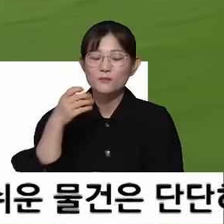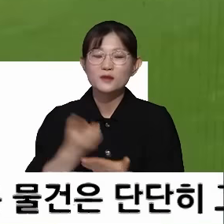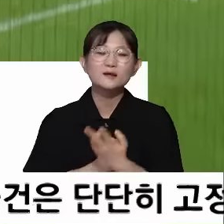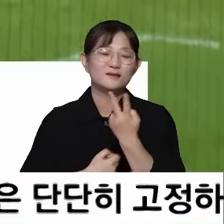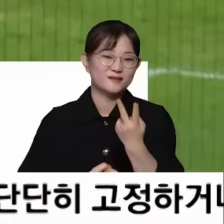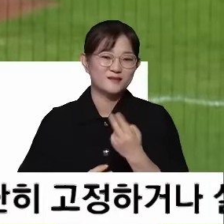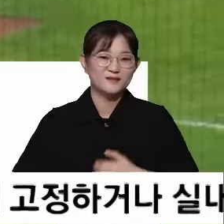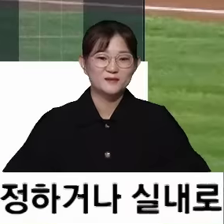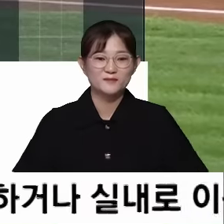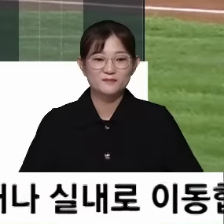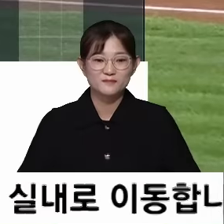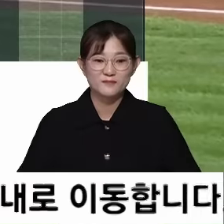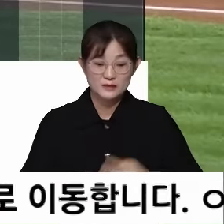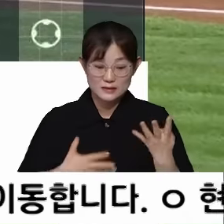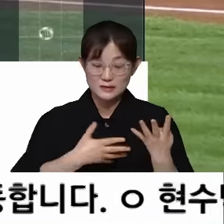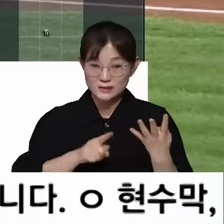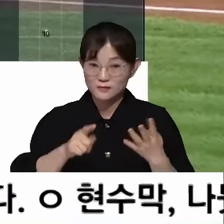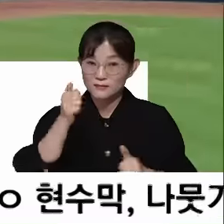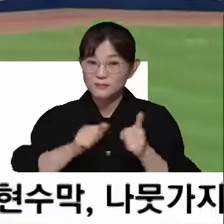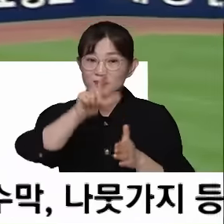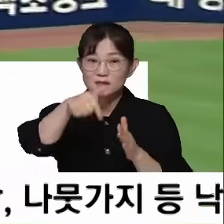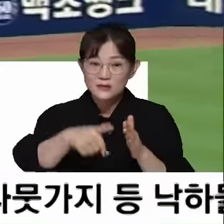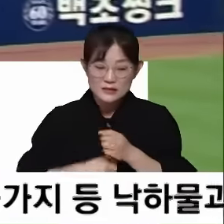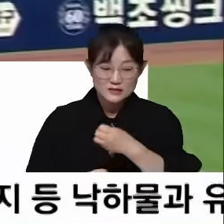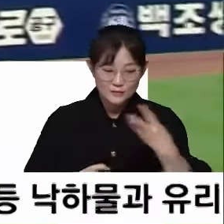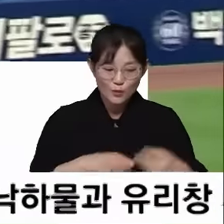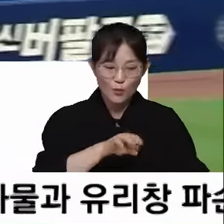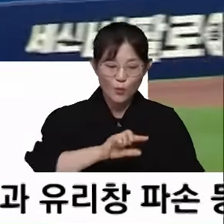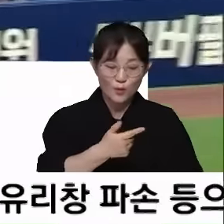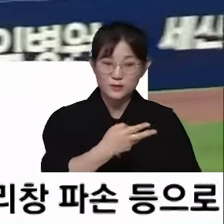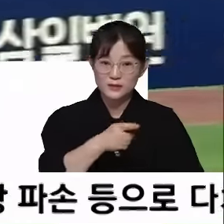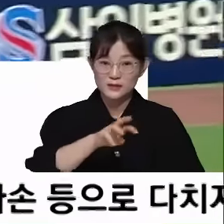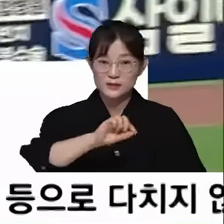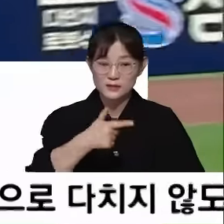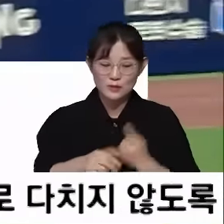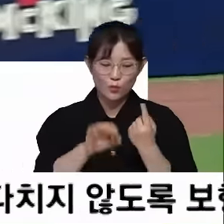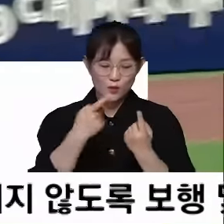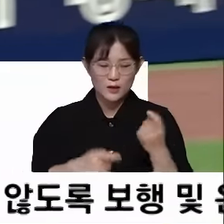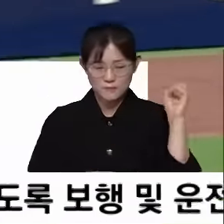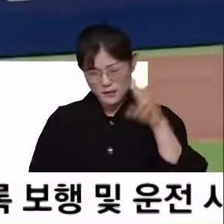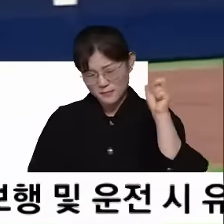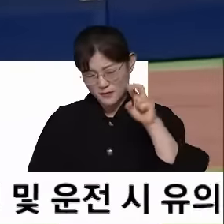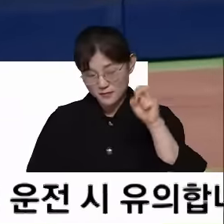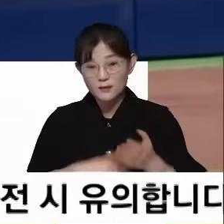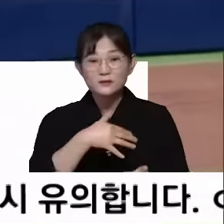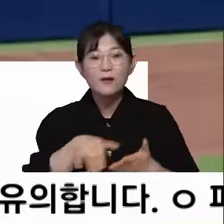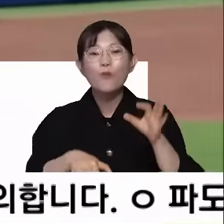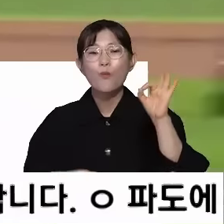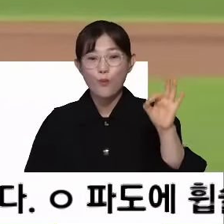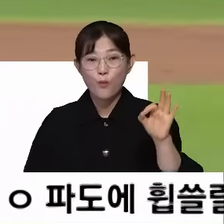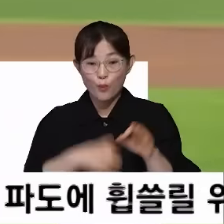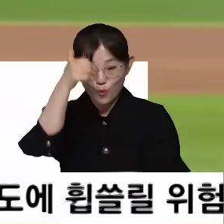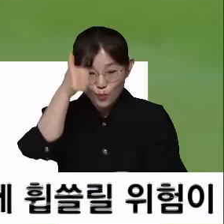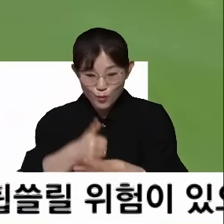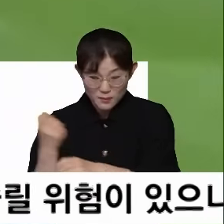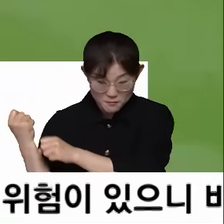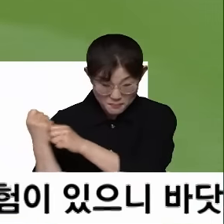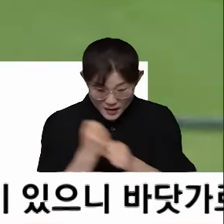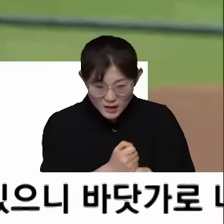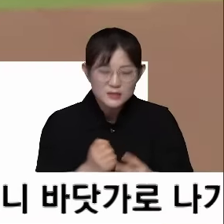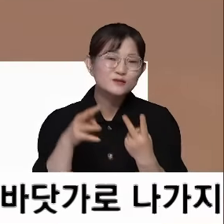올렸습니다. 4차전에서 삼성 에이스 원태인을 상대로 1회 19까지 가는 승부 끝에 때려낸